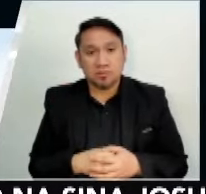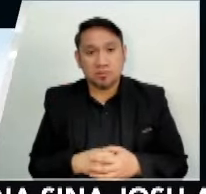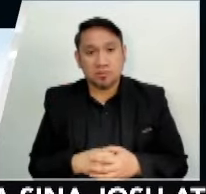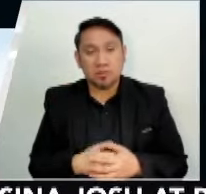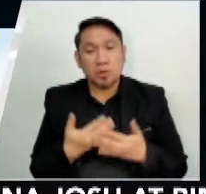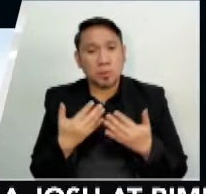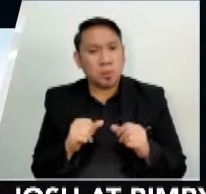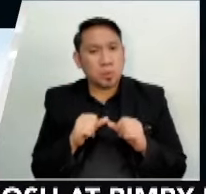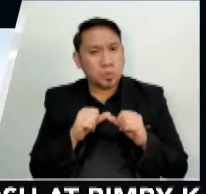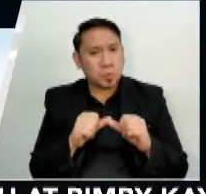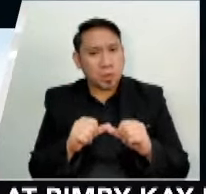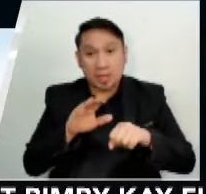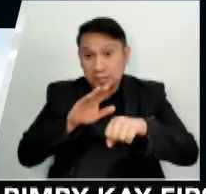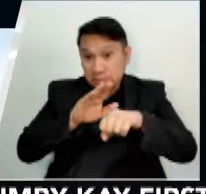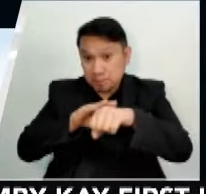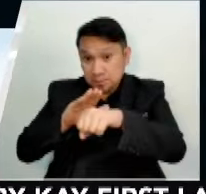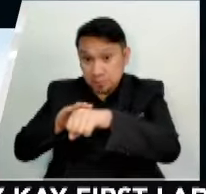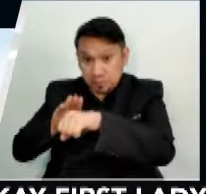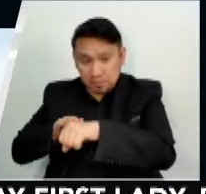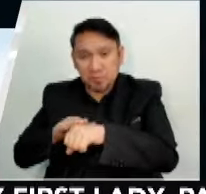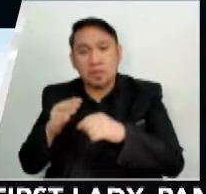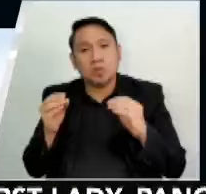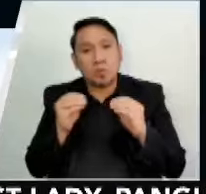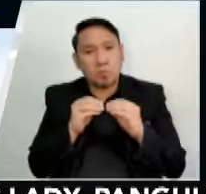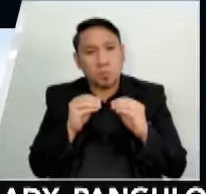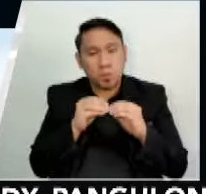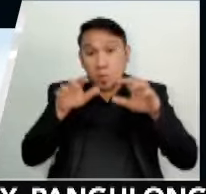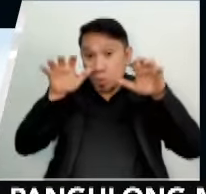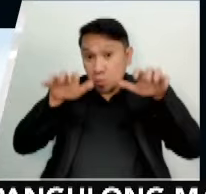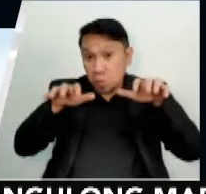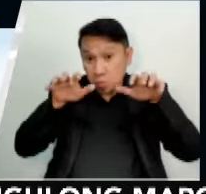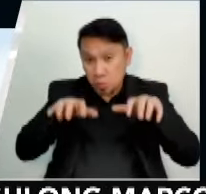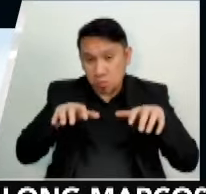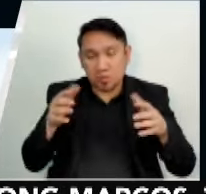ng PAGASA sa mas maraming ulang dadalhin ng La Niña sa bansa.